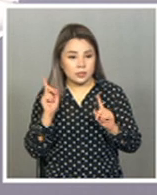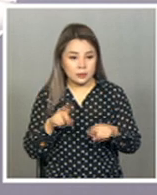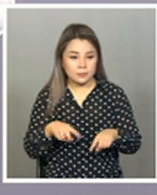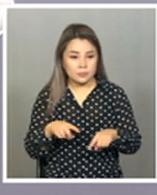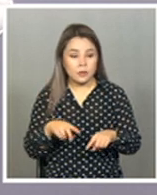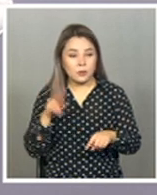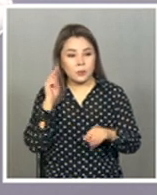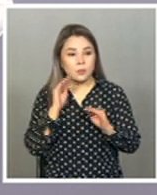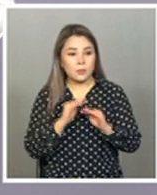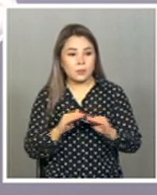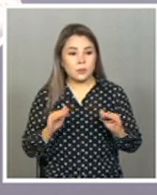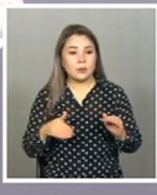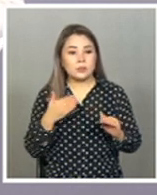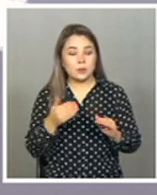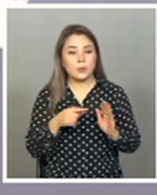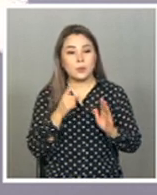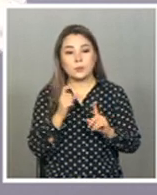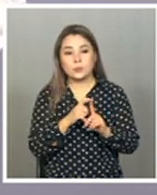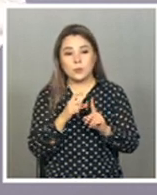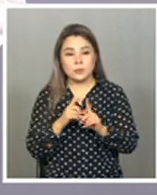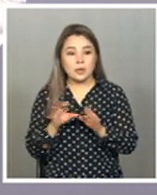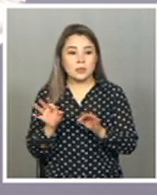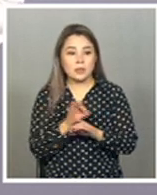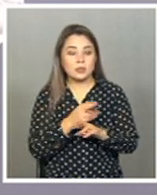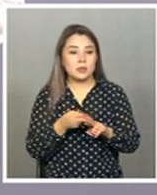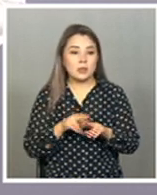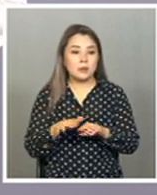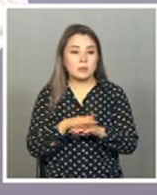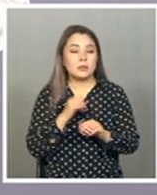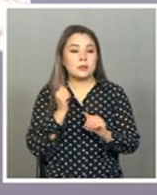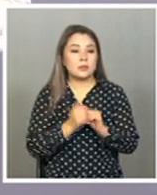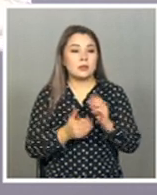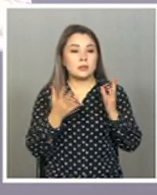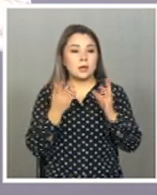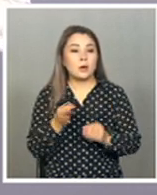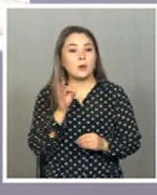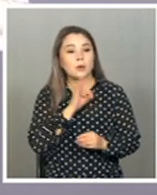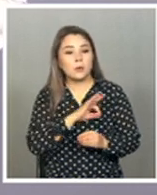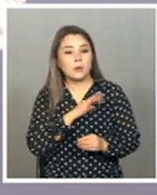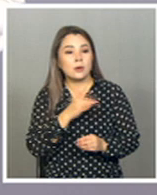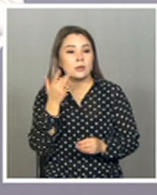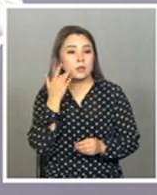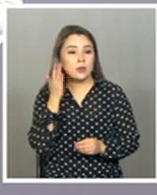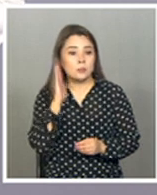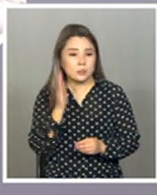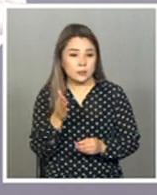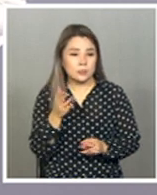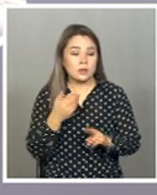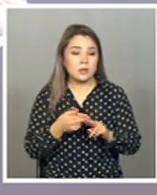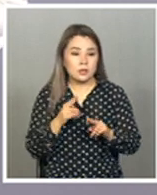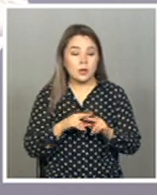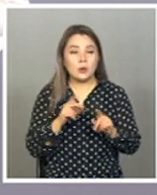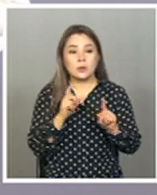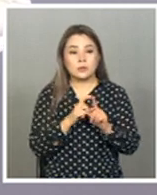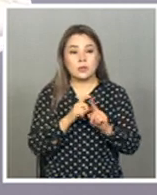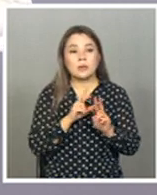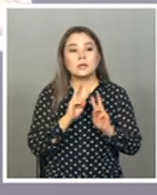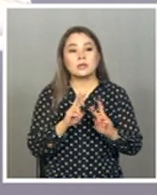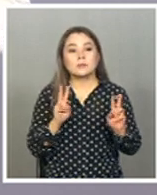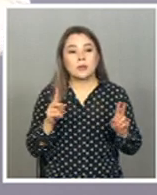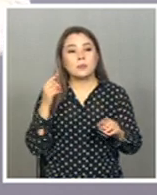Оқушылар, бұл сөздер сіздерде күнделікті қолданыста болады ма? Бұл сөздер кімдерге